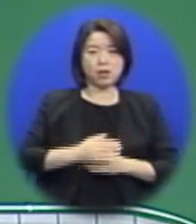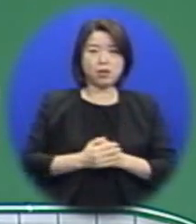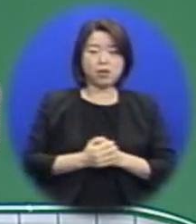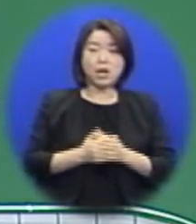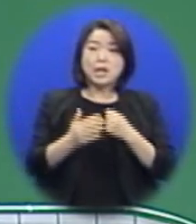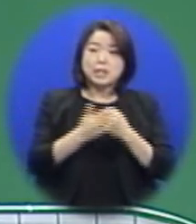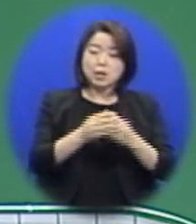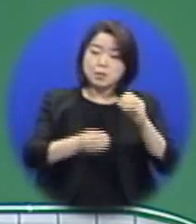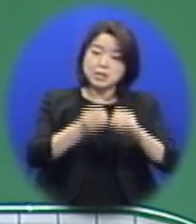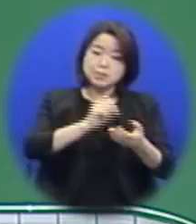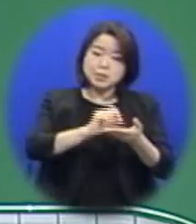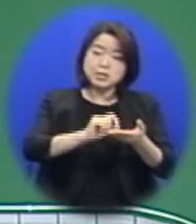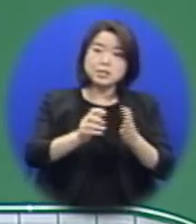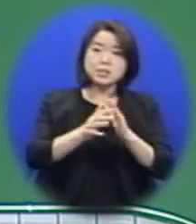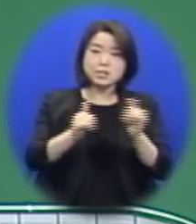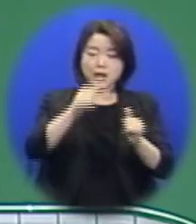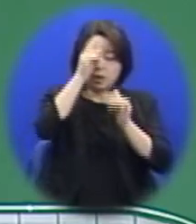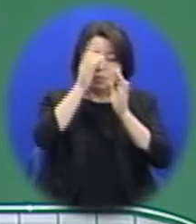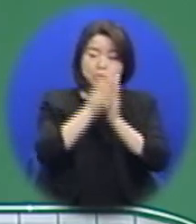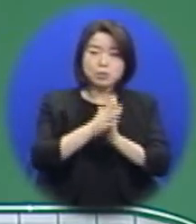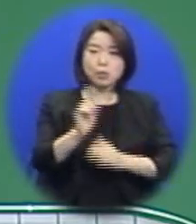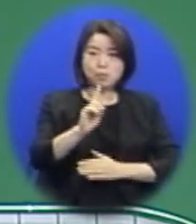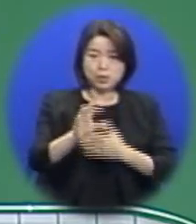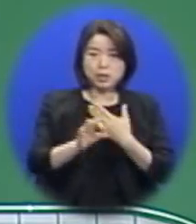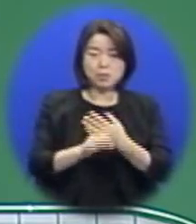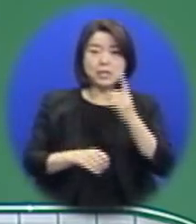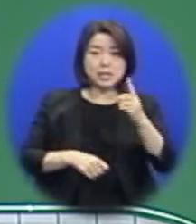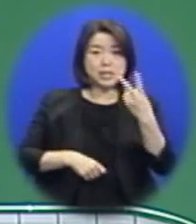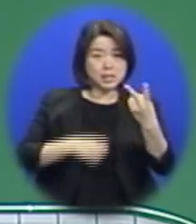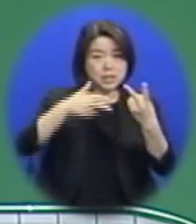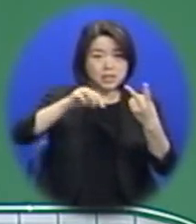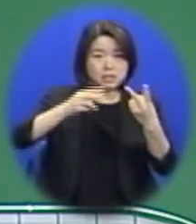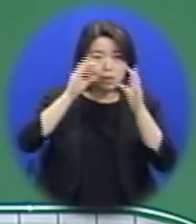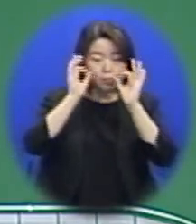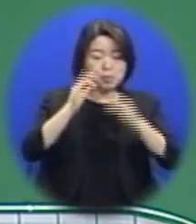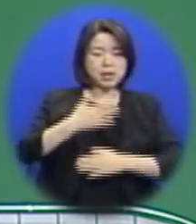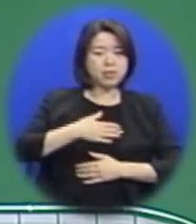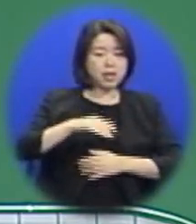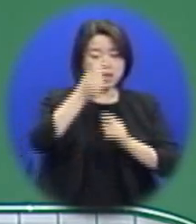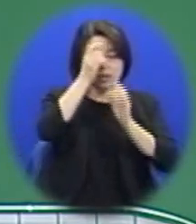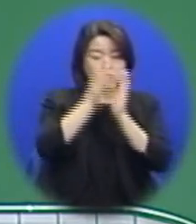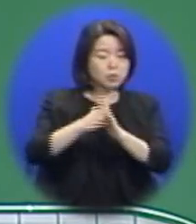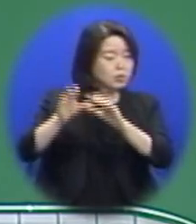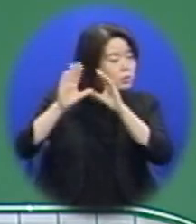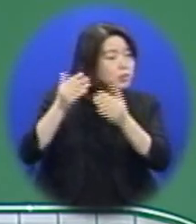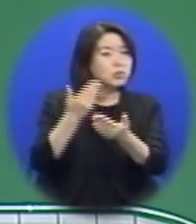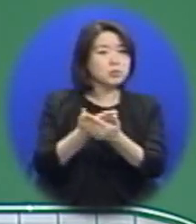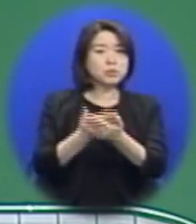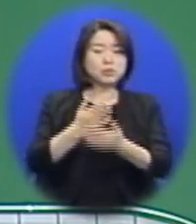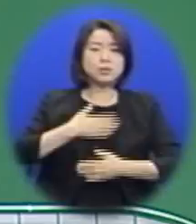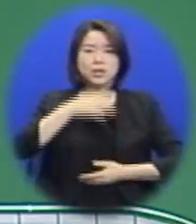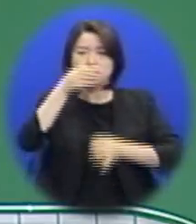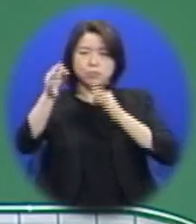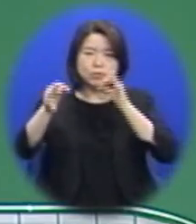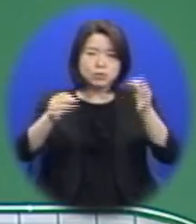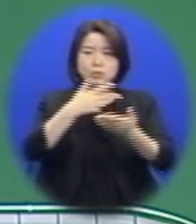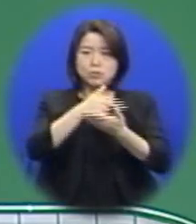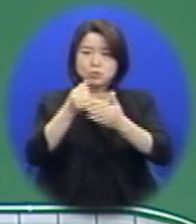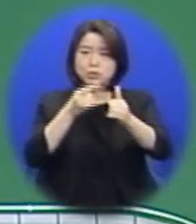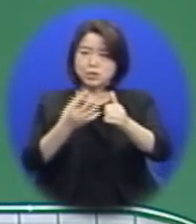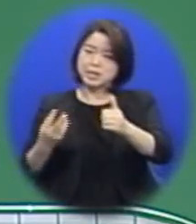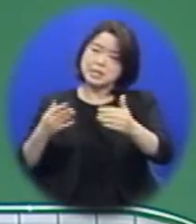그래서 시편 기자는 이렇게 기도한 겁니다. 1절, 2절에 보면 내 기도를 들어주시고 내 부르짖음이 주님께 이르게